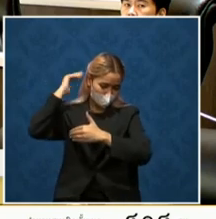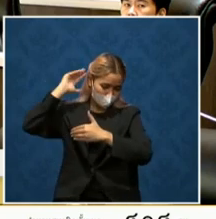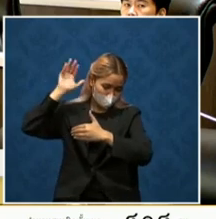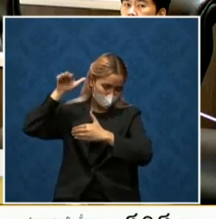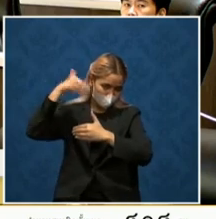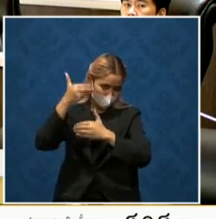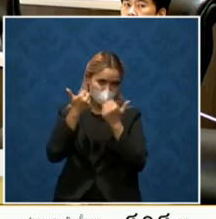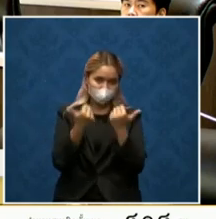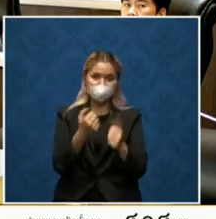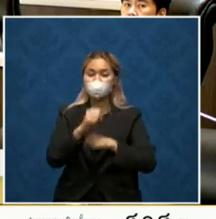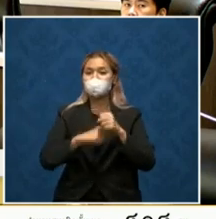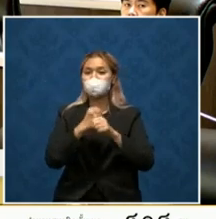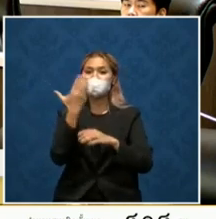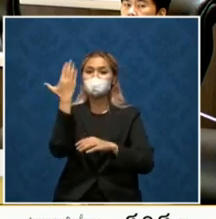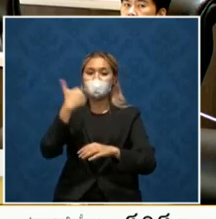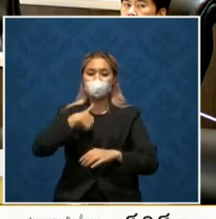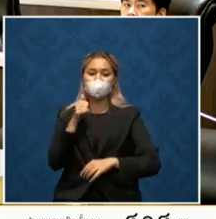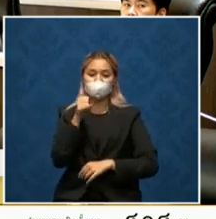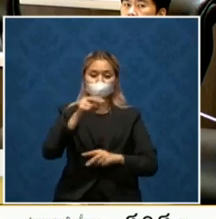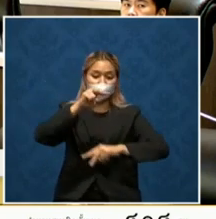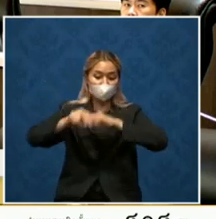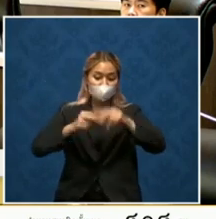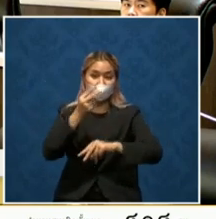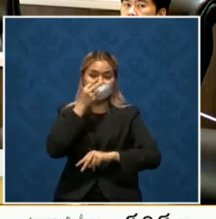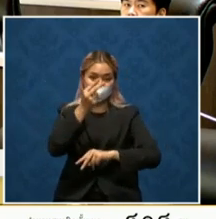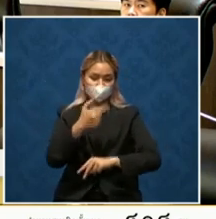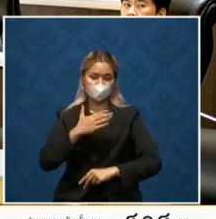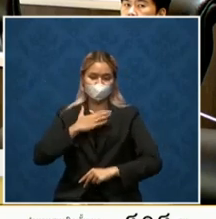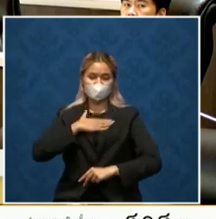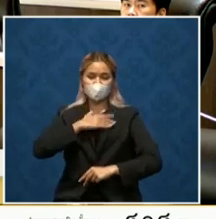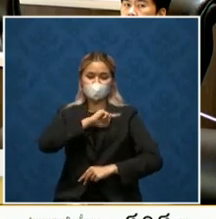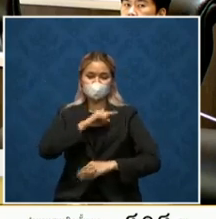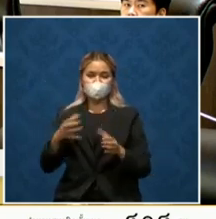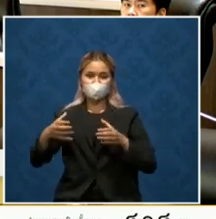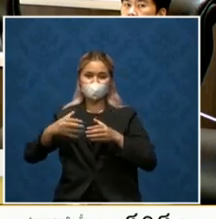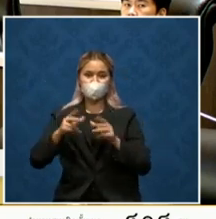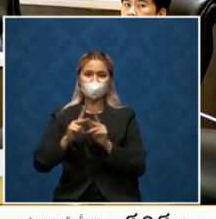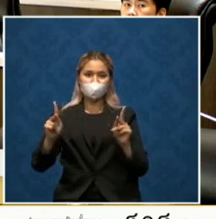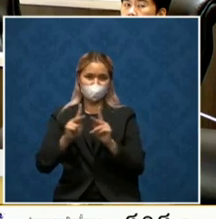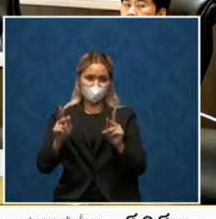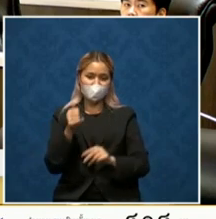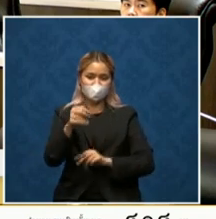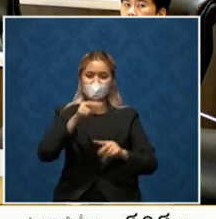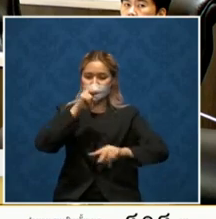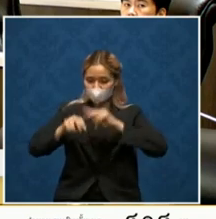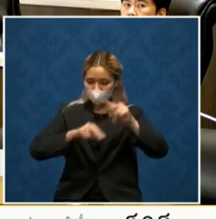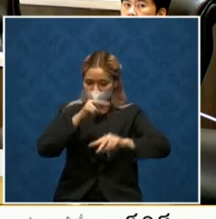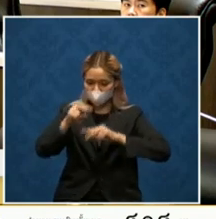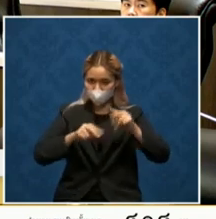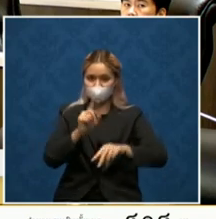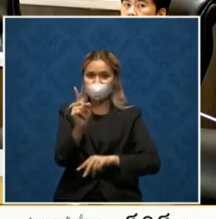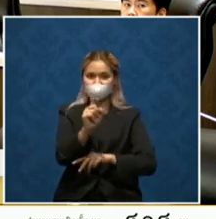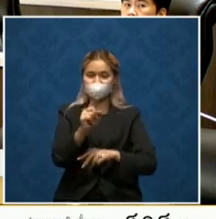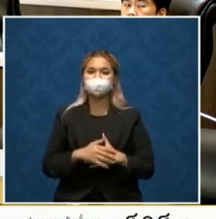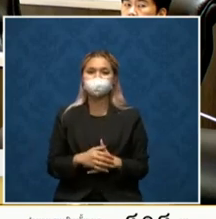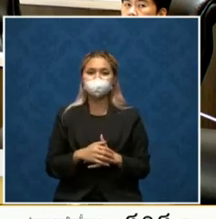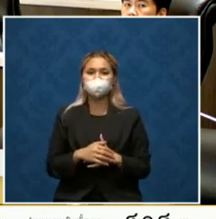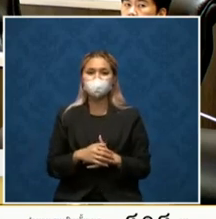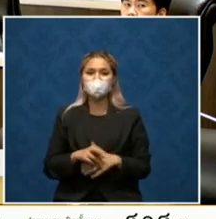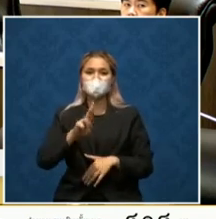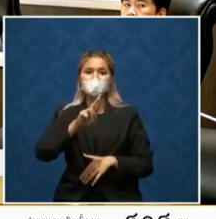ผมลงพื้นที่ไปตรวจสอบในนามคณะกรรมการที่ดินเฉพาะธรรมชาติและสิ่งแวดล้อมที่สภามี